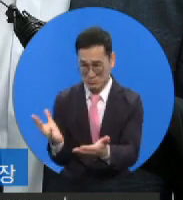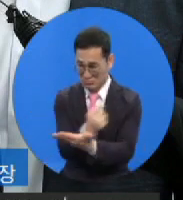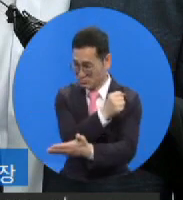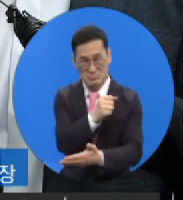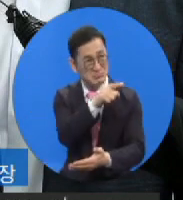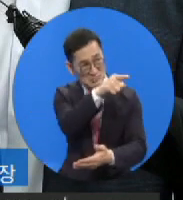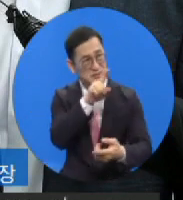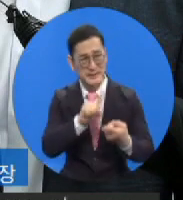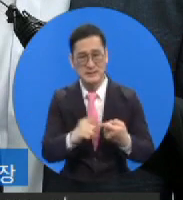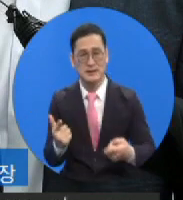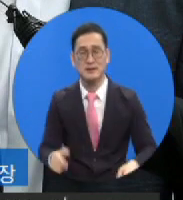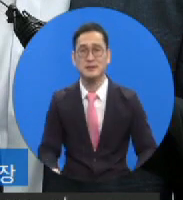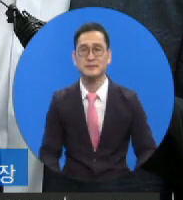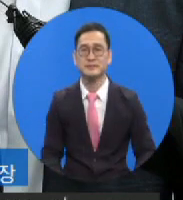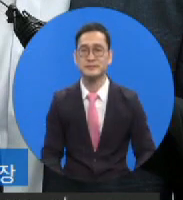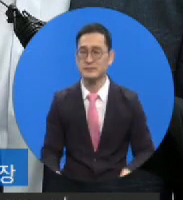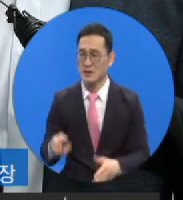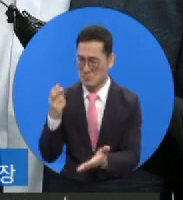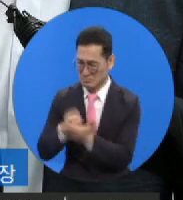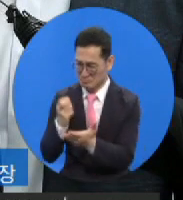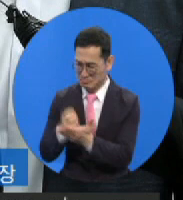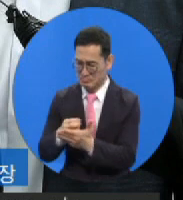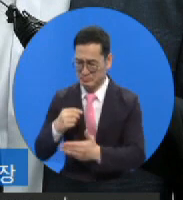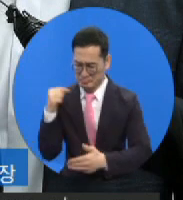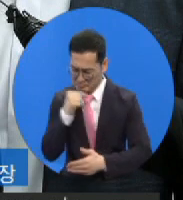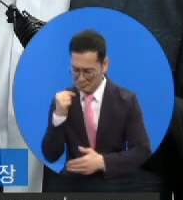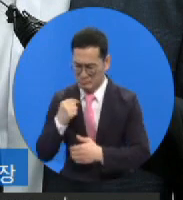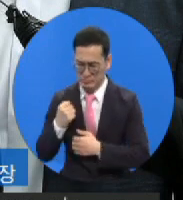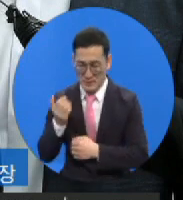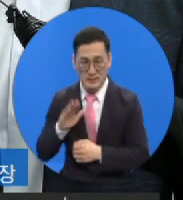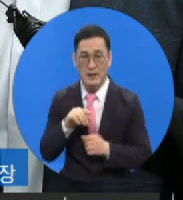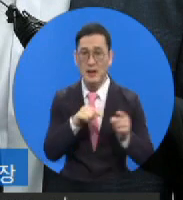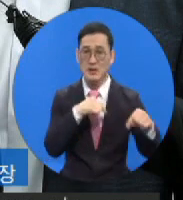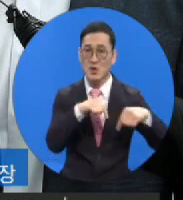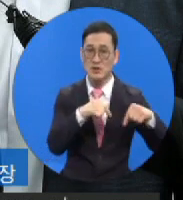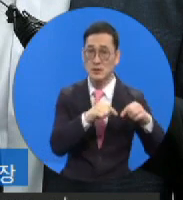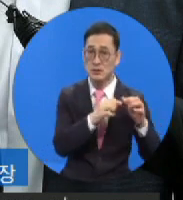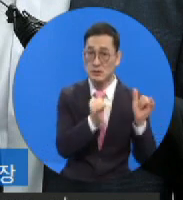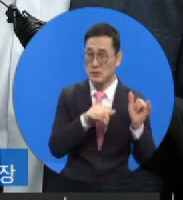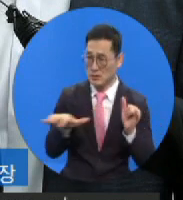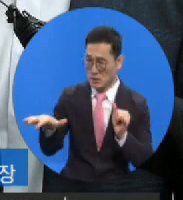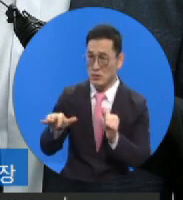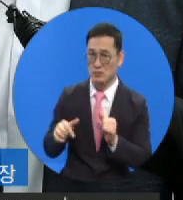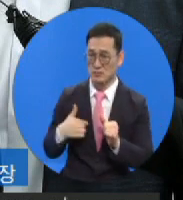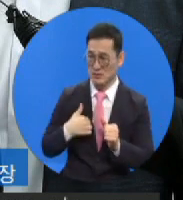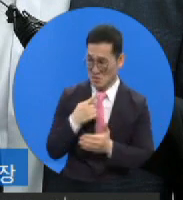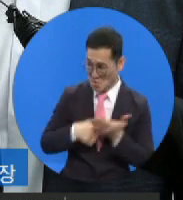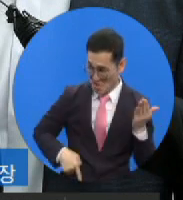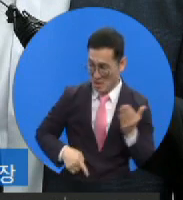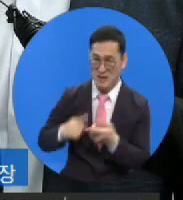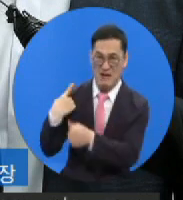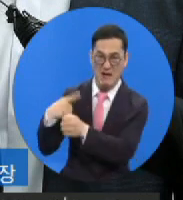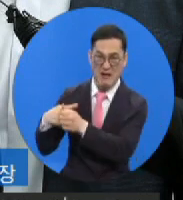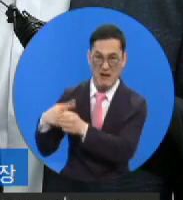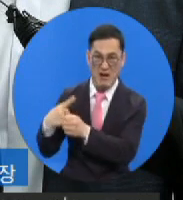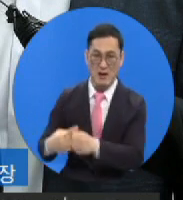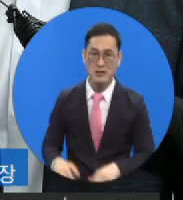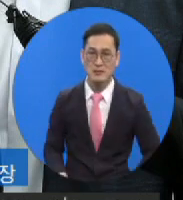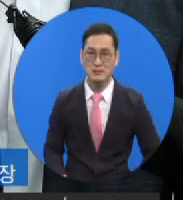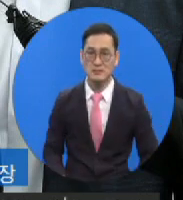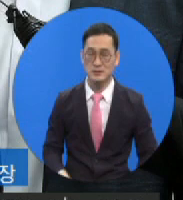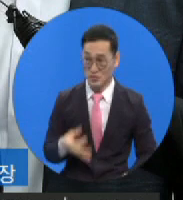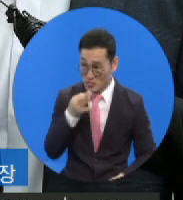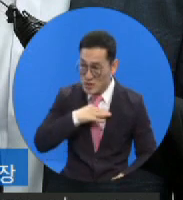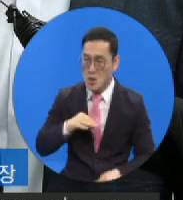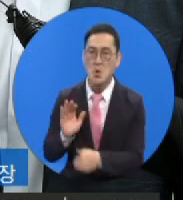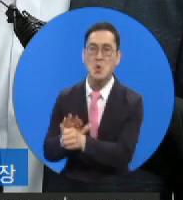원칙에 따라 수사를 해왔는데 정치권과 언론이 각자의 유불리에 따라 비판을 계속하고 있어서 어떤 수사 결과를 내놓더라도 공정성을